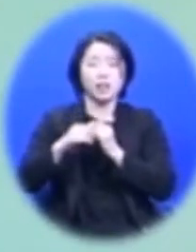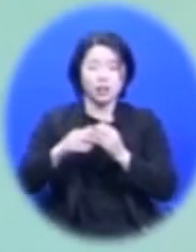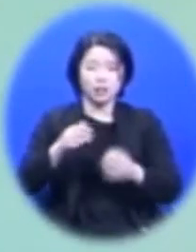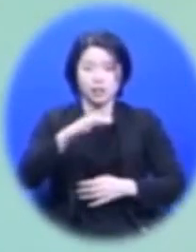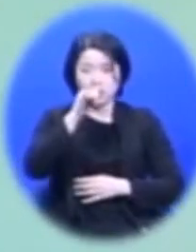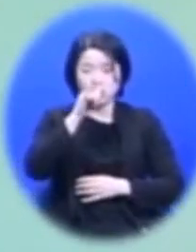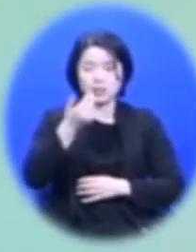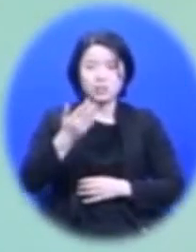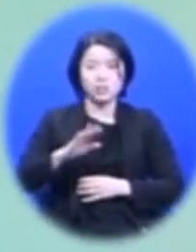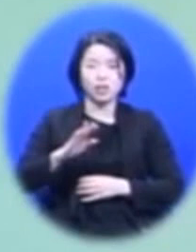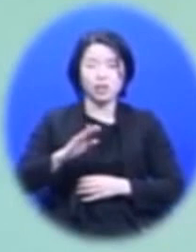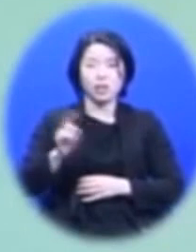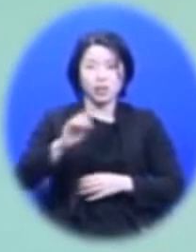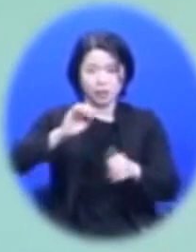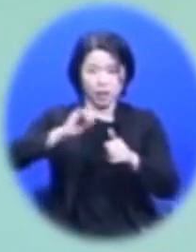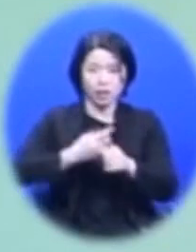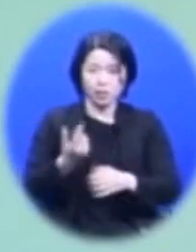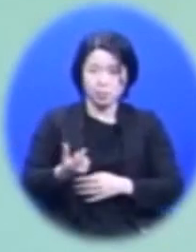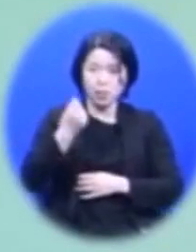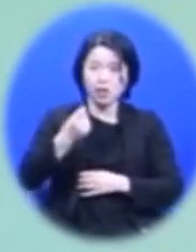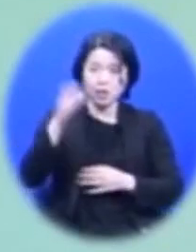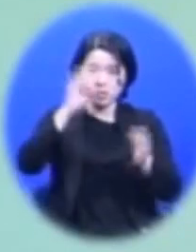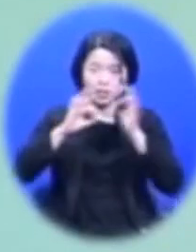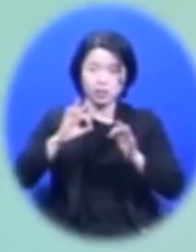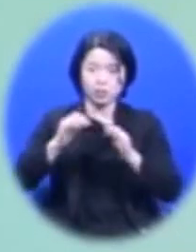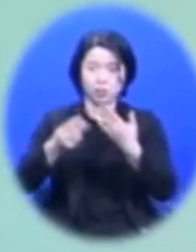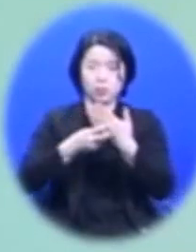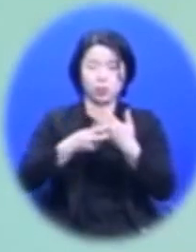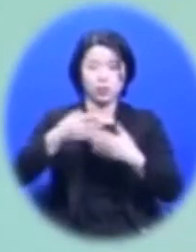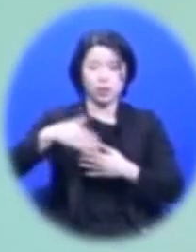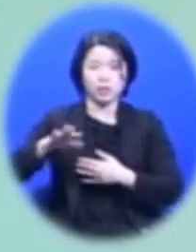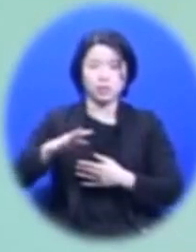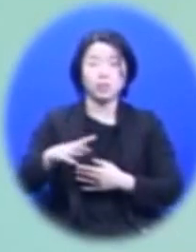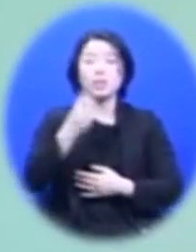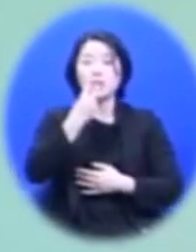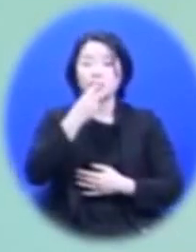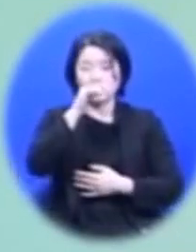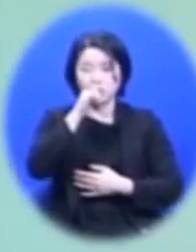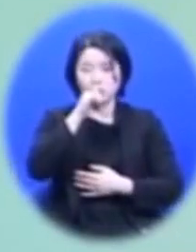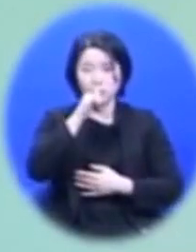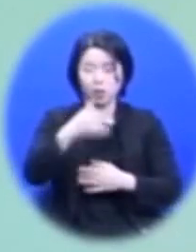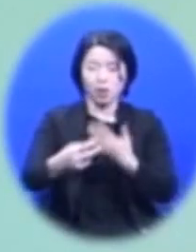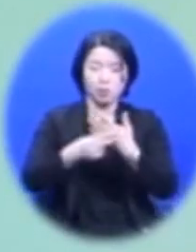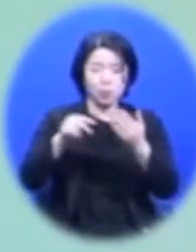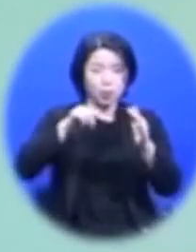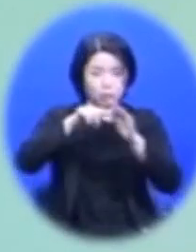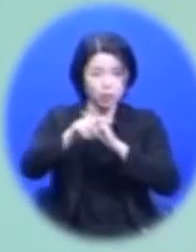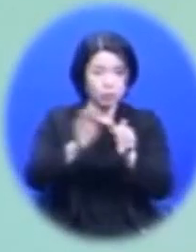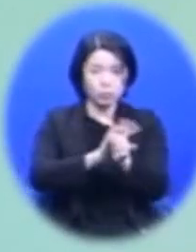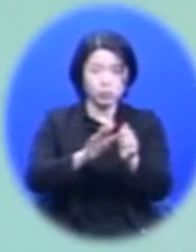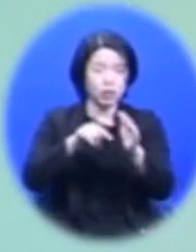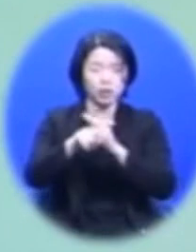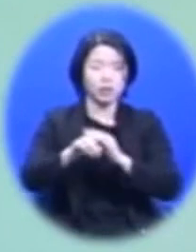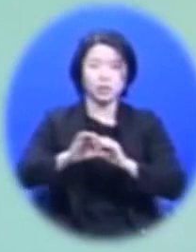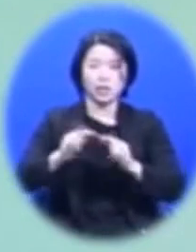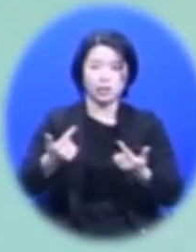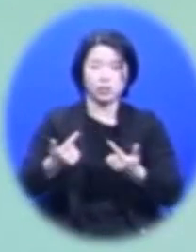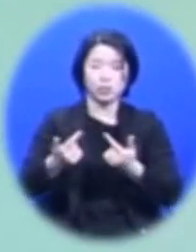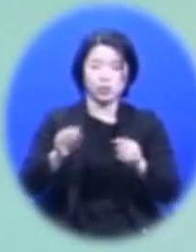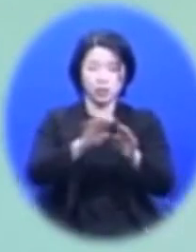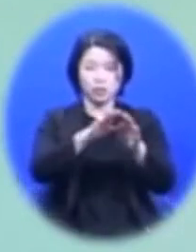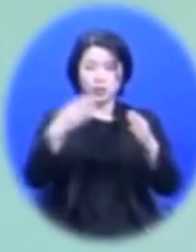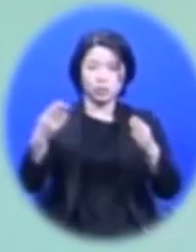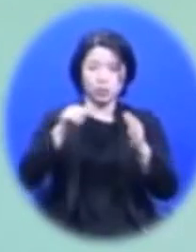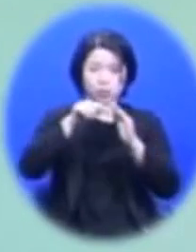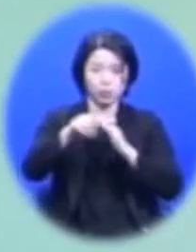살았어요. 근데 병원을 찾아갔습니다. 병문안을 간 게 아니고 그 병실 문을 열고